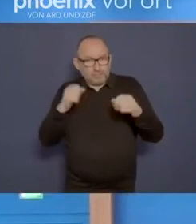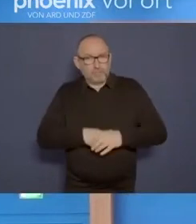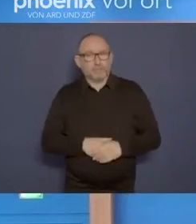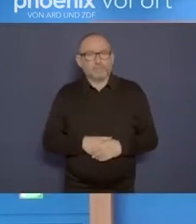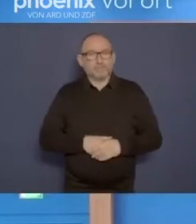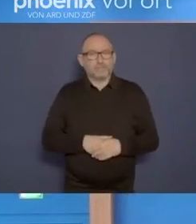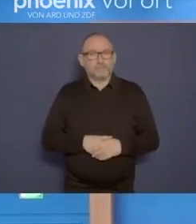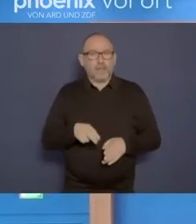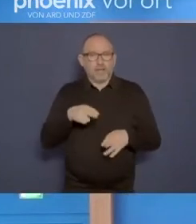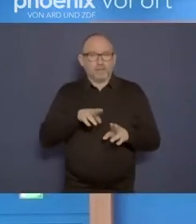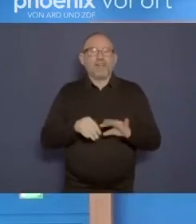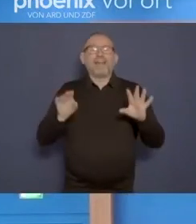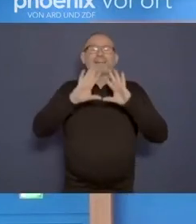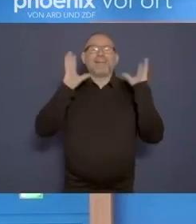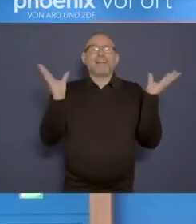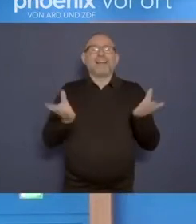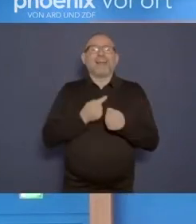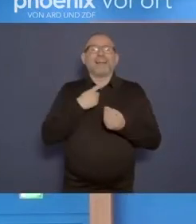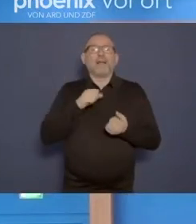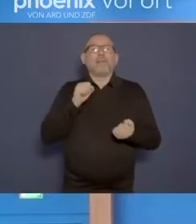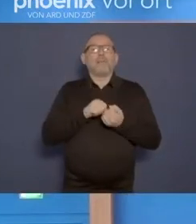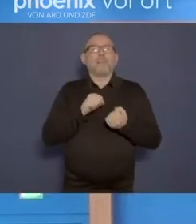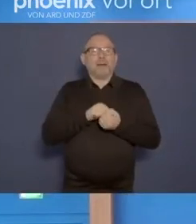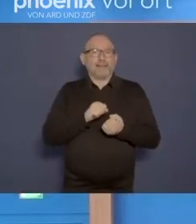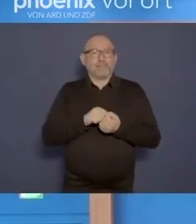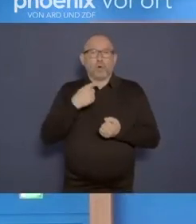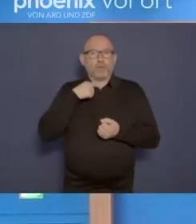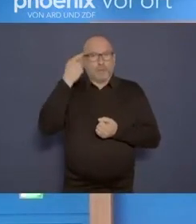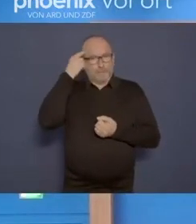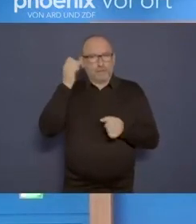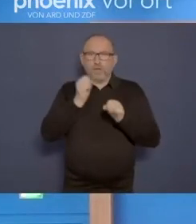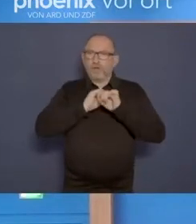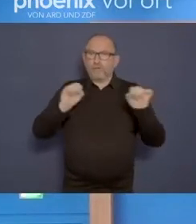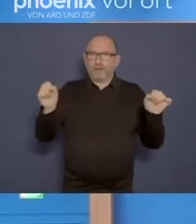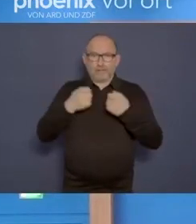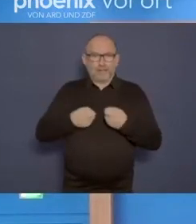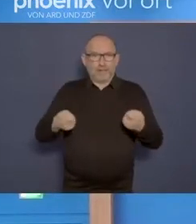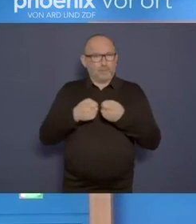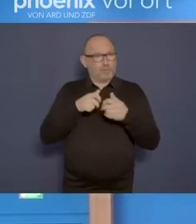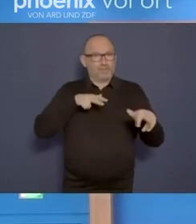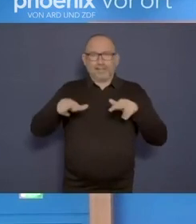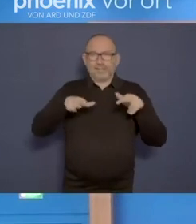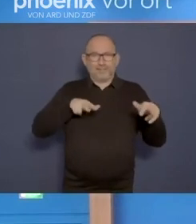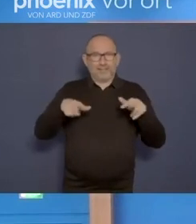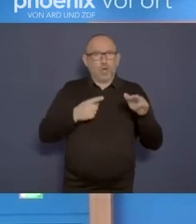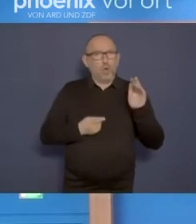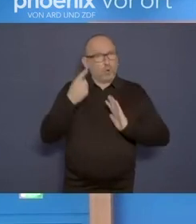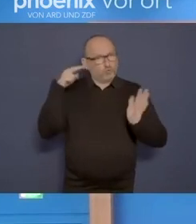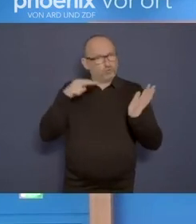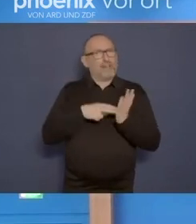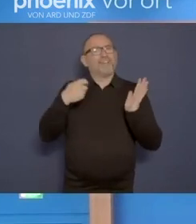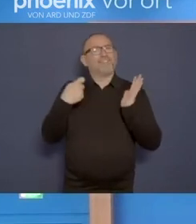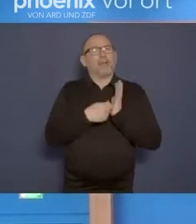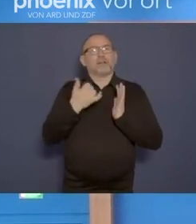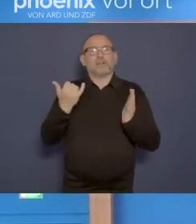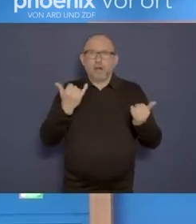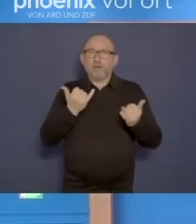Generell gesagt, genießt die Presse- und Meinungsfreiheit bei der Bundesregierung einen hohen Stellenwert.